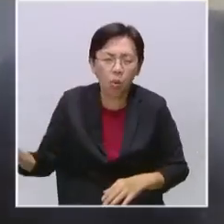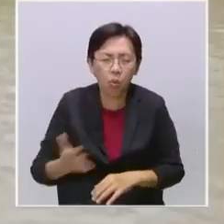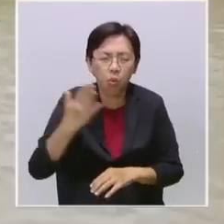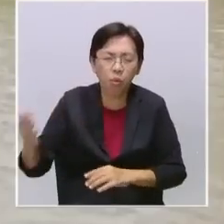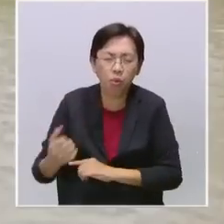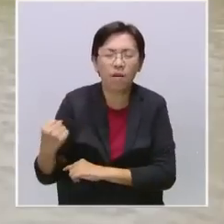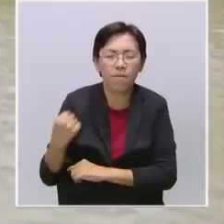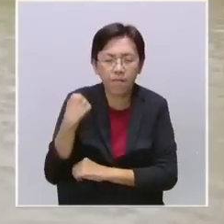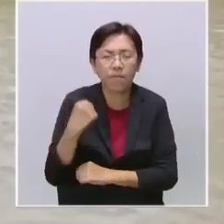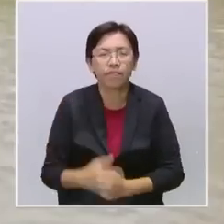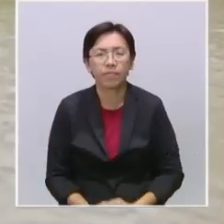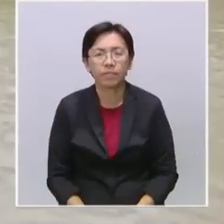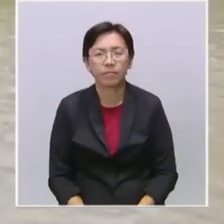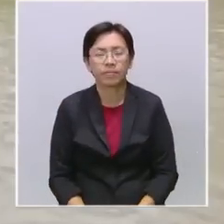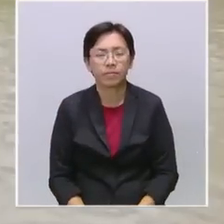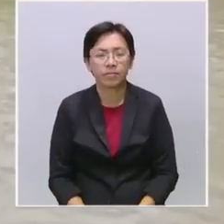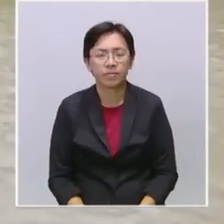ำลังแรงอย่างต่อเนื่องด้วยค่ะ